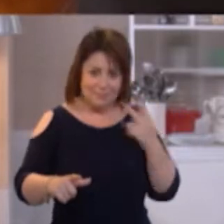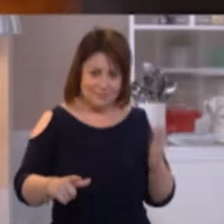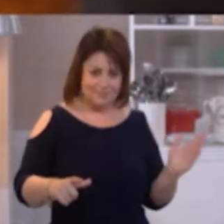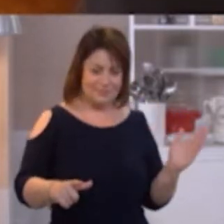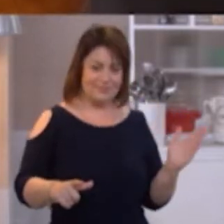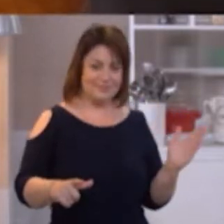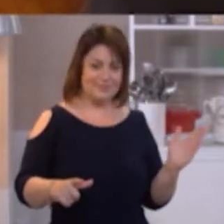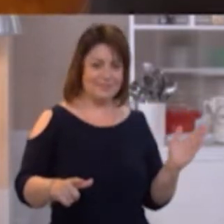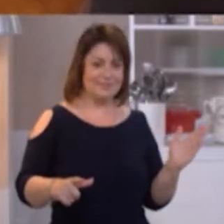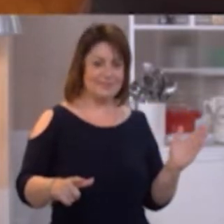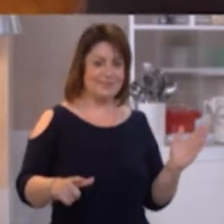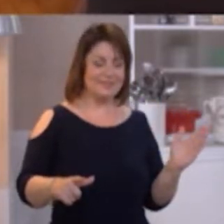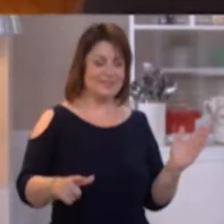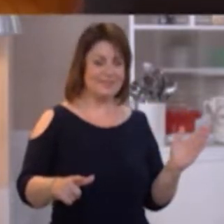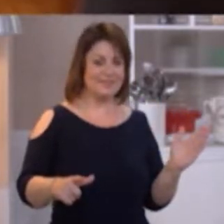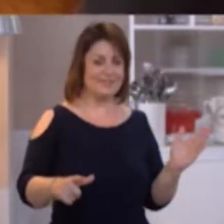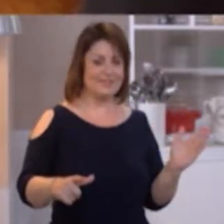Via, e togliamo via.